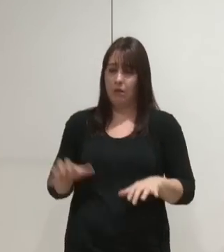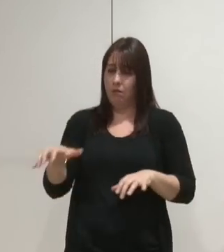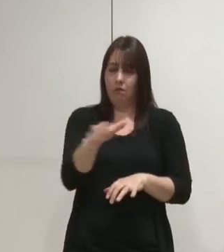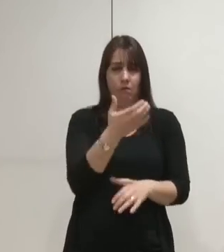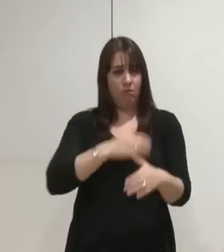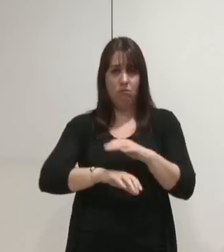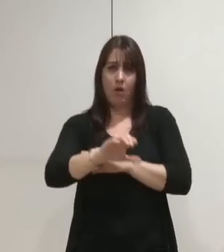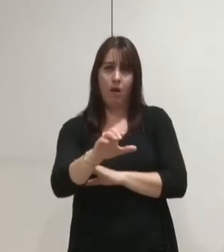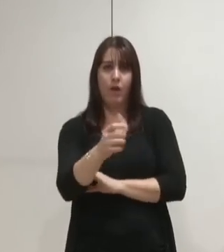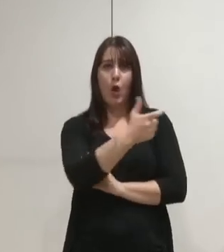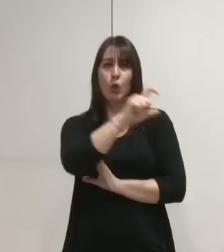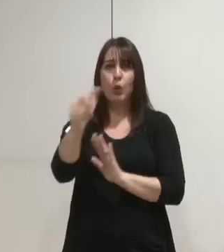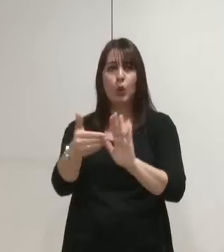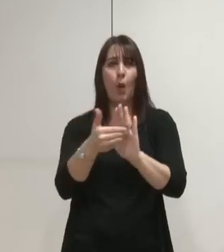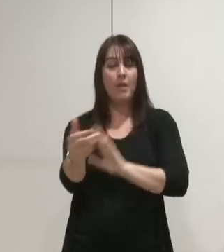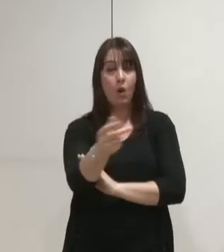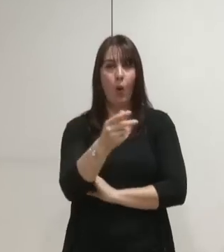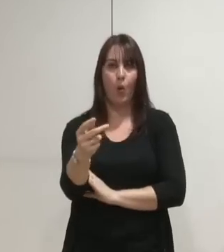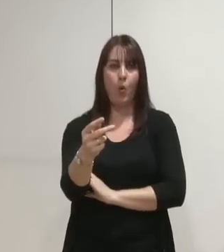de 200000